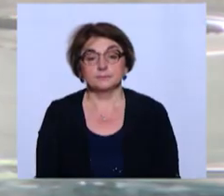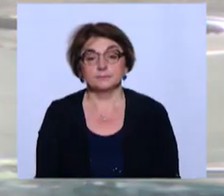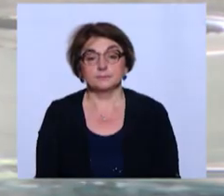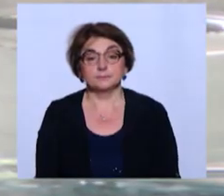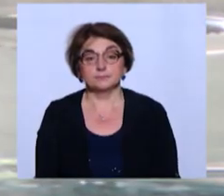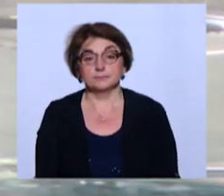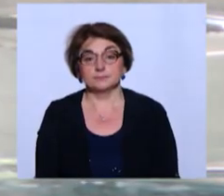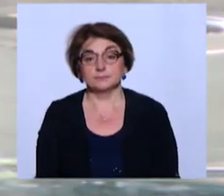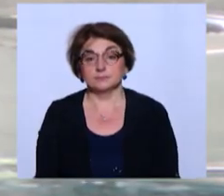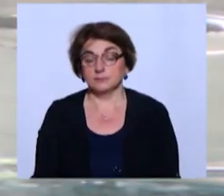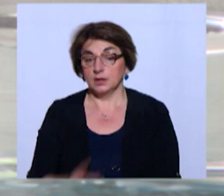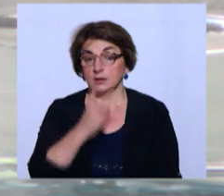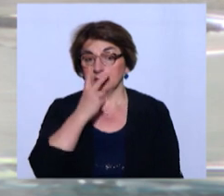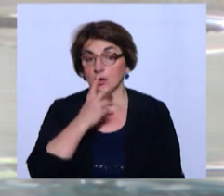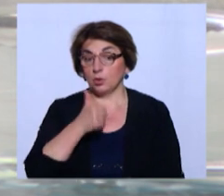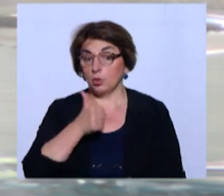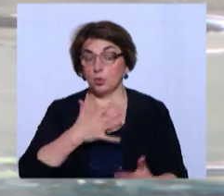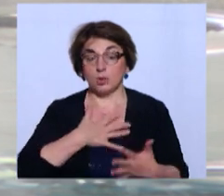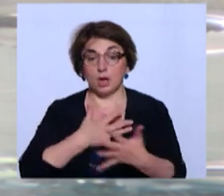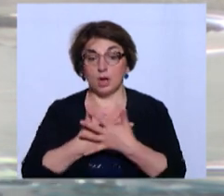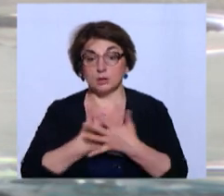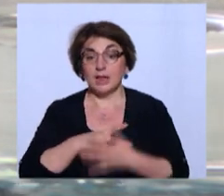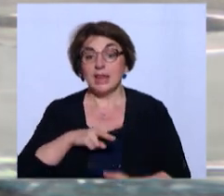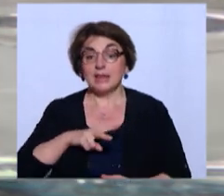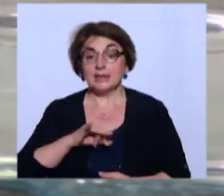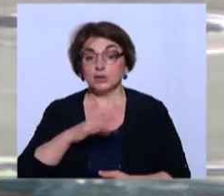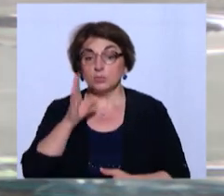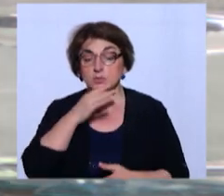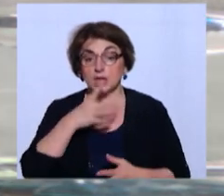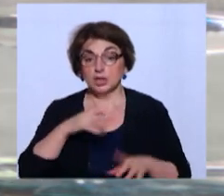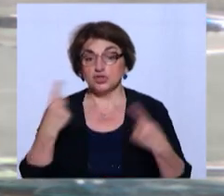თქვენ ხედავთ, როგორ აქტიურად შედის ლითიუმი წყალთან რეაქციაში.